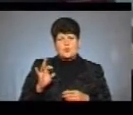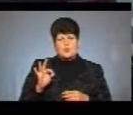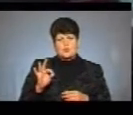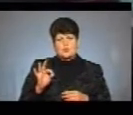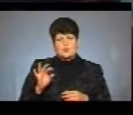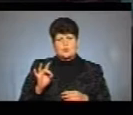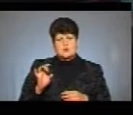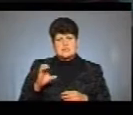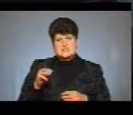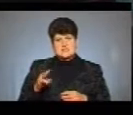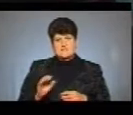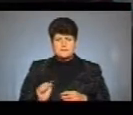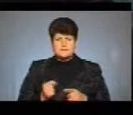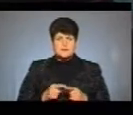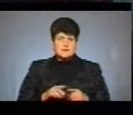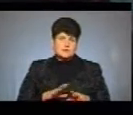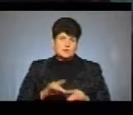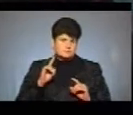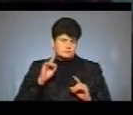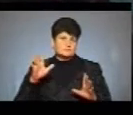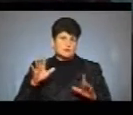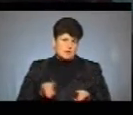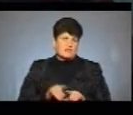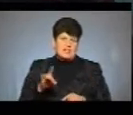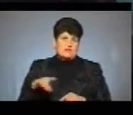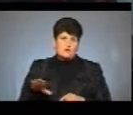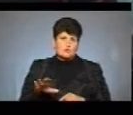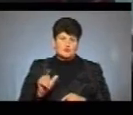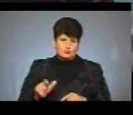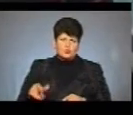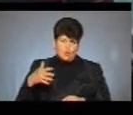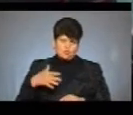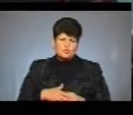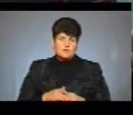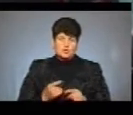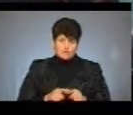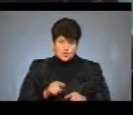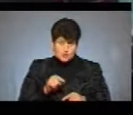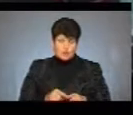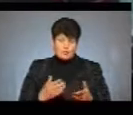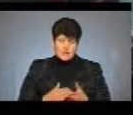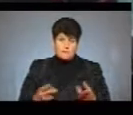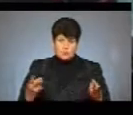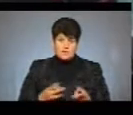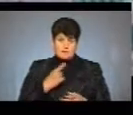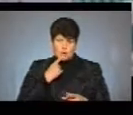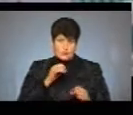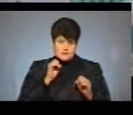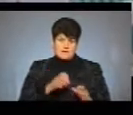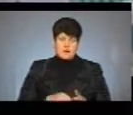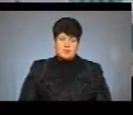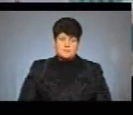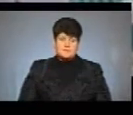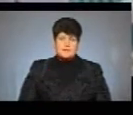цей рух популяризувати, щоб це було так, як і в Європі, щоб люди розуміли, що в цьому є потреба і кров здавали регулярно.